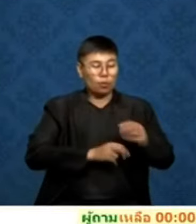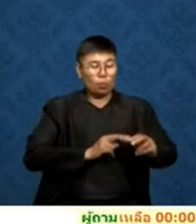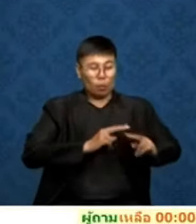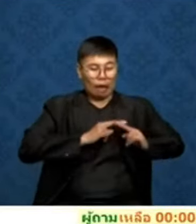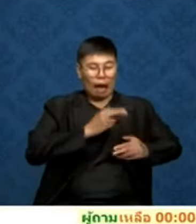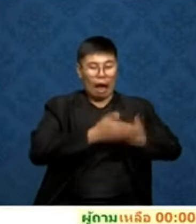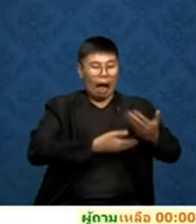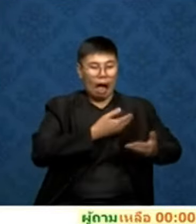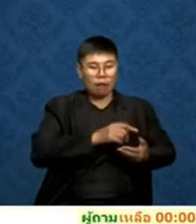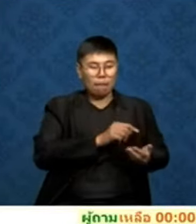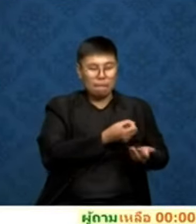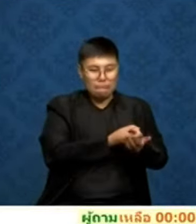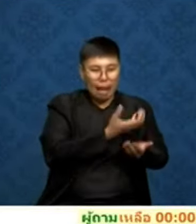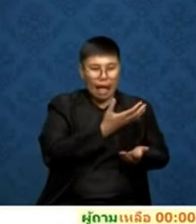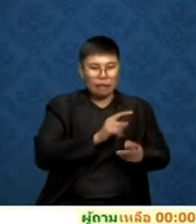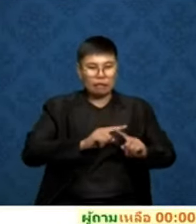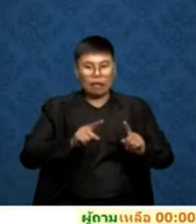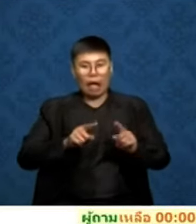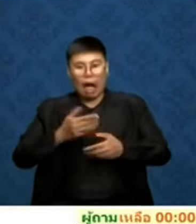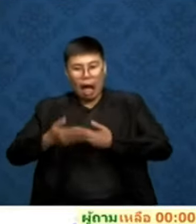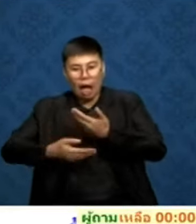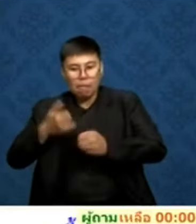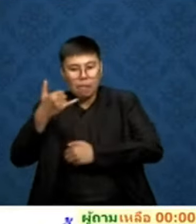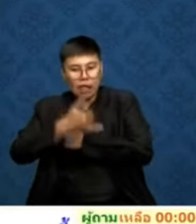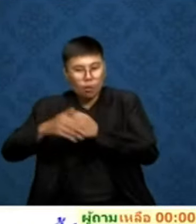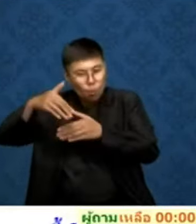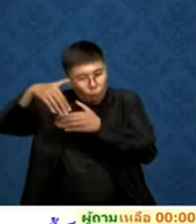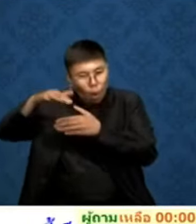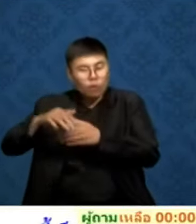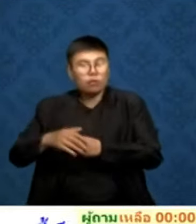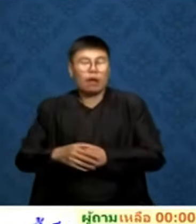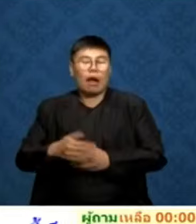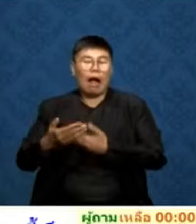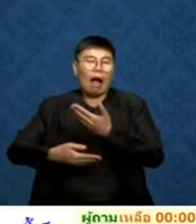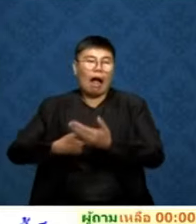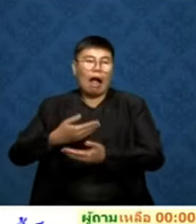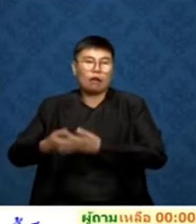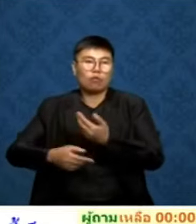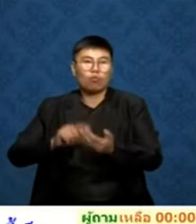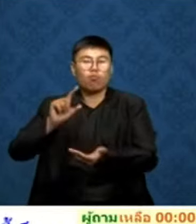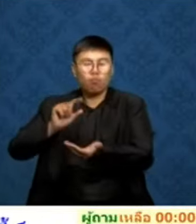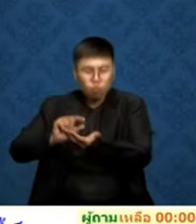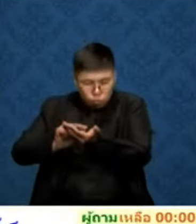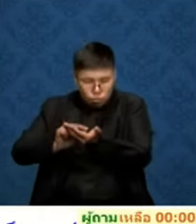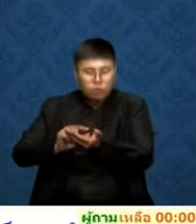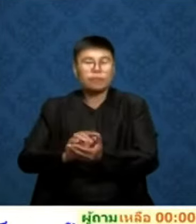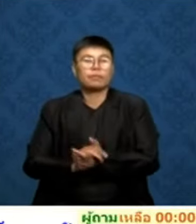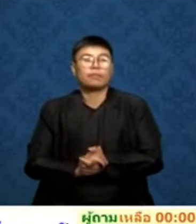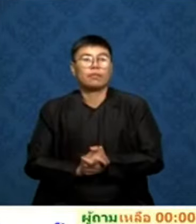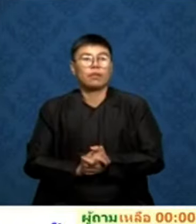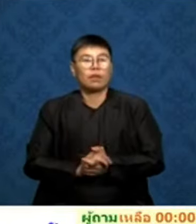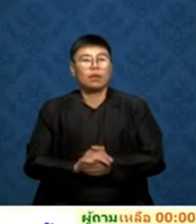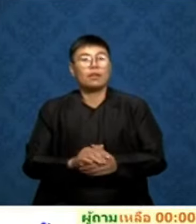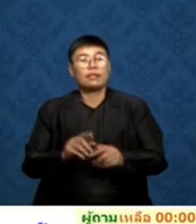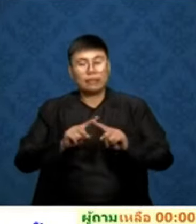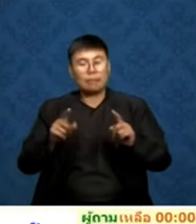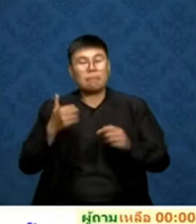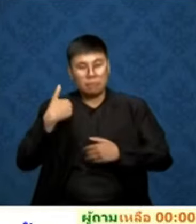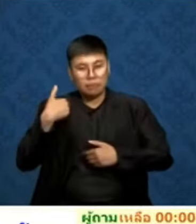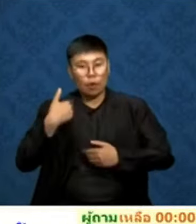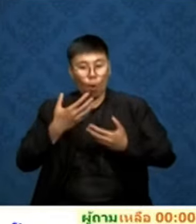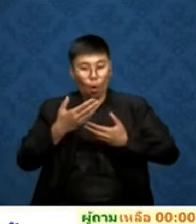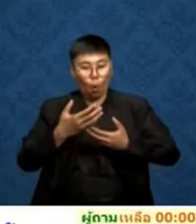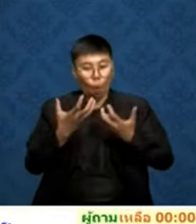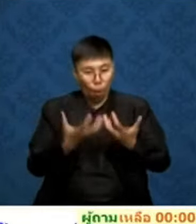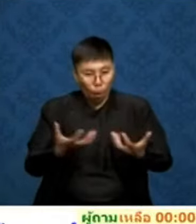ามารถที่จะนำส่วนต่างเนี่ยมาดำเนินการเพื่อเรียกได้นะครับเพื่อเรียกเก็บต้นทุนสิ่งเหล่านั้นได้แต่อย่างไรก็ตามก็จะมีสินค้าประเภทหนึ่งซึ่งเป็น